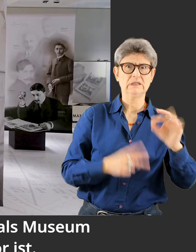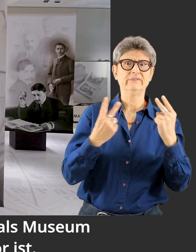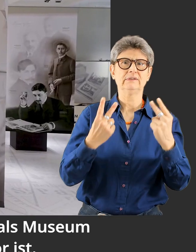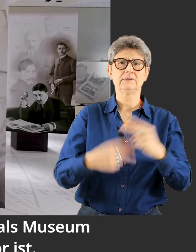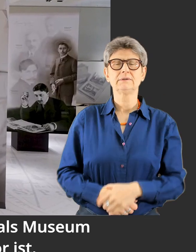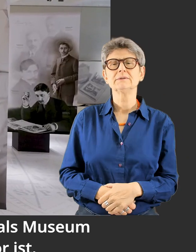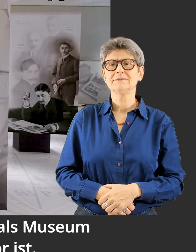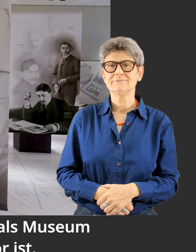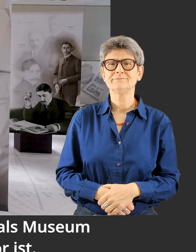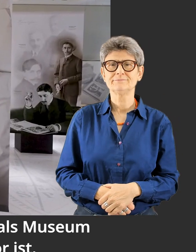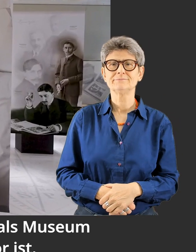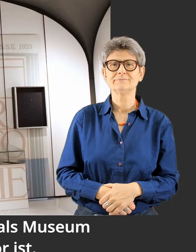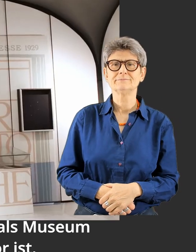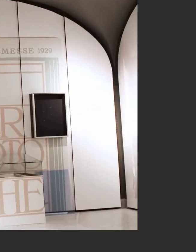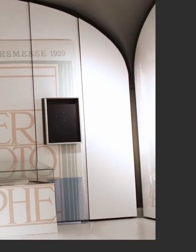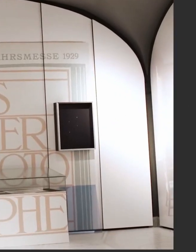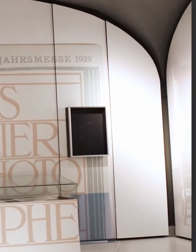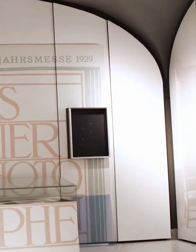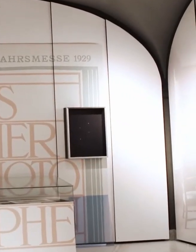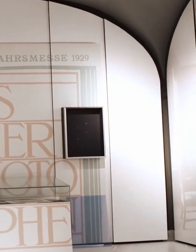Museum ein ganz wesentlicher Faktor ist.